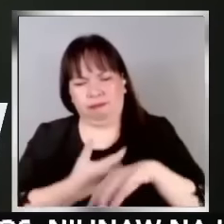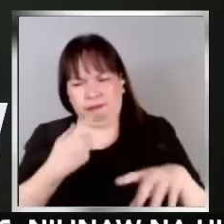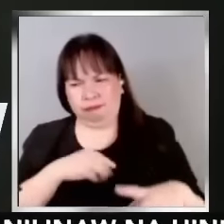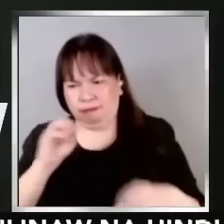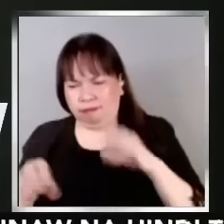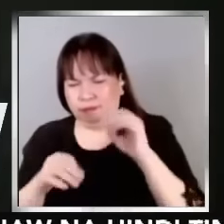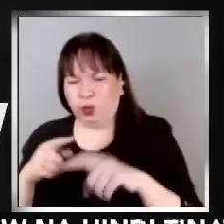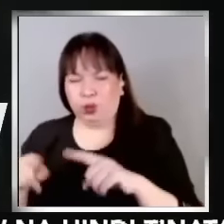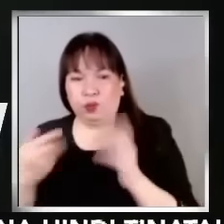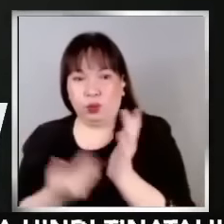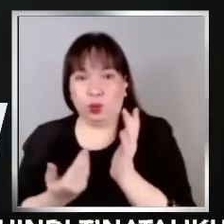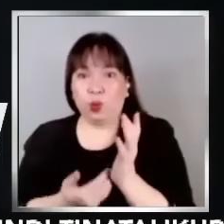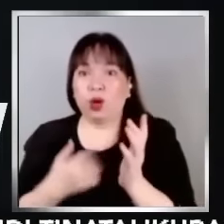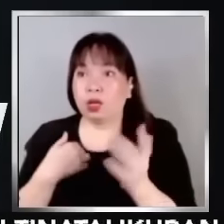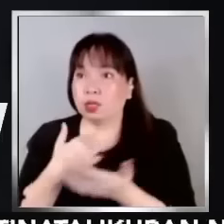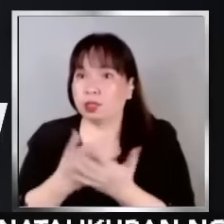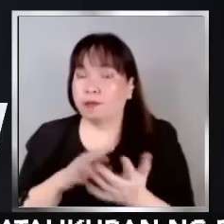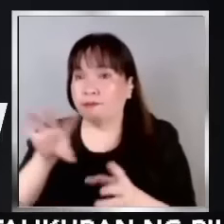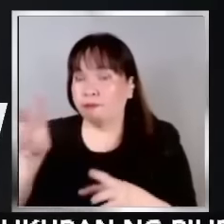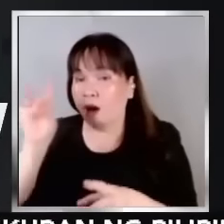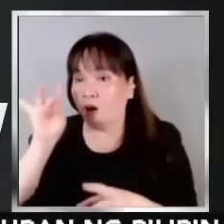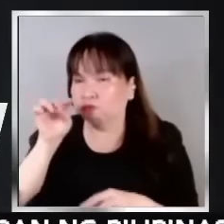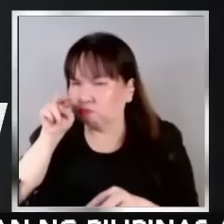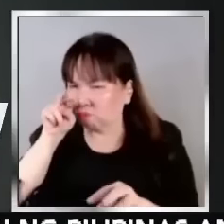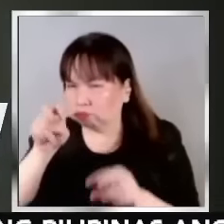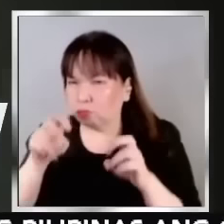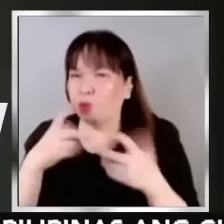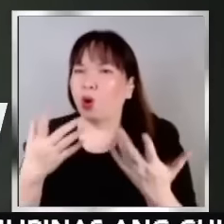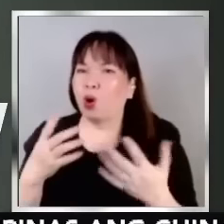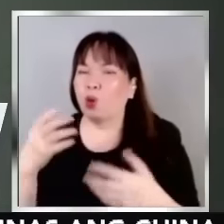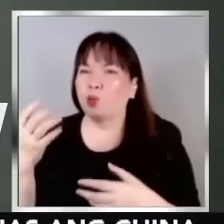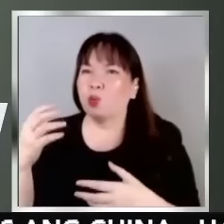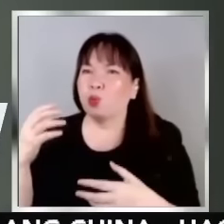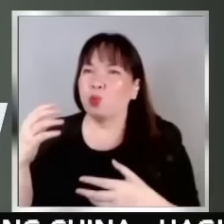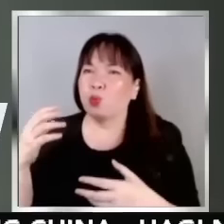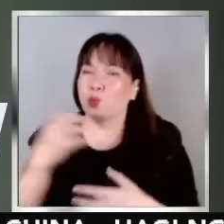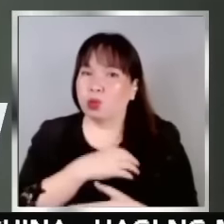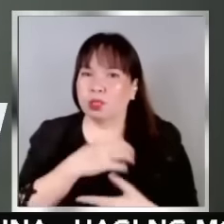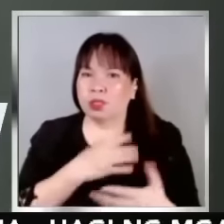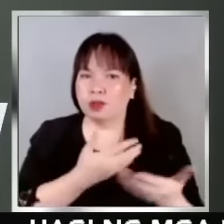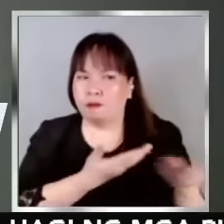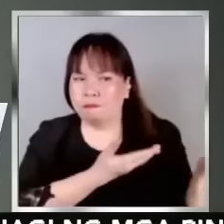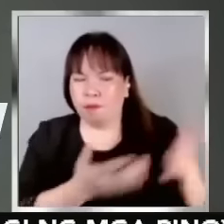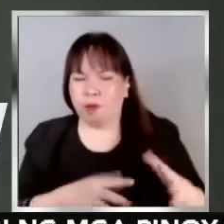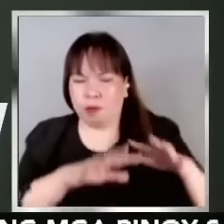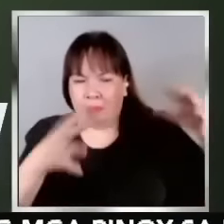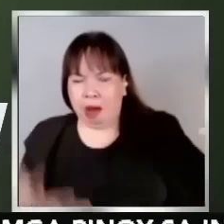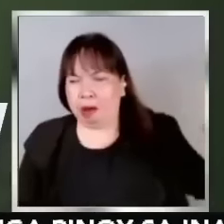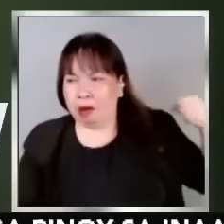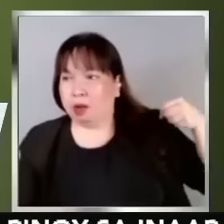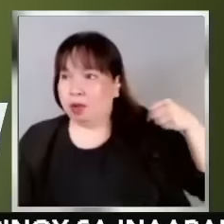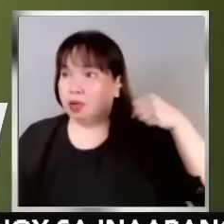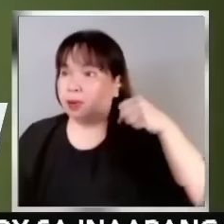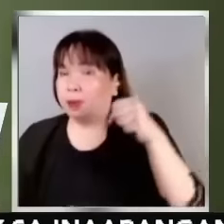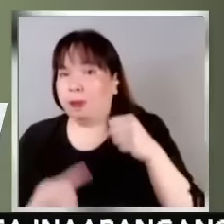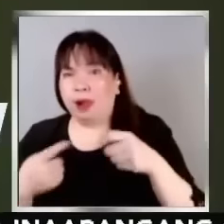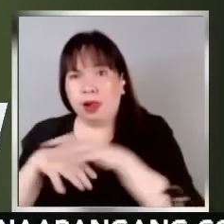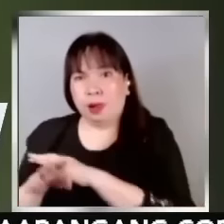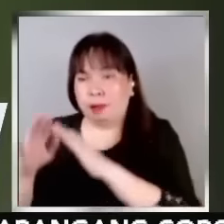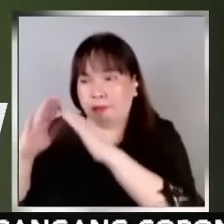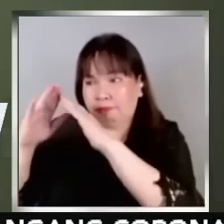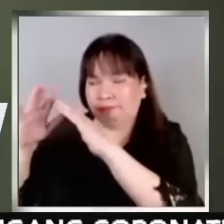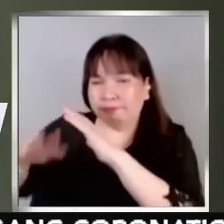may nakakita raw sa mga pulis na may dalang malalaking bag papasok ng property ng mga Teves. Kinukuha pa